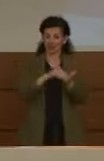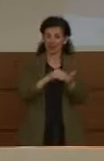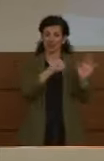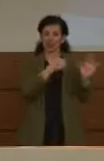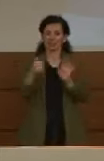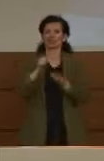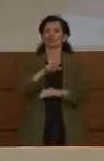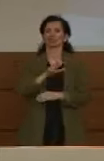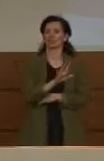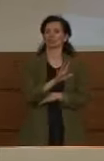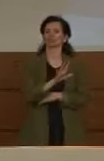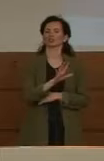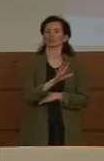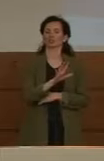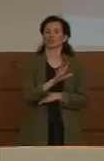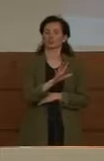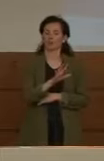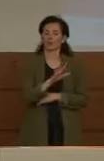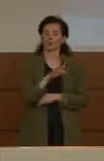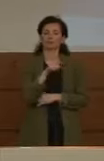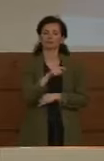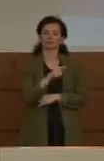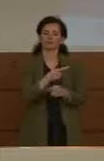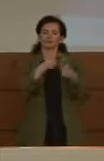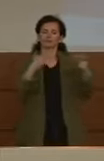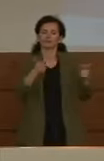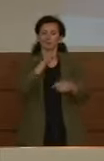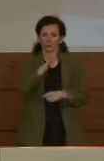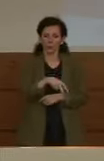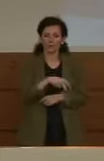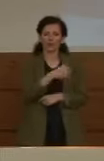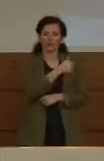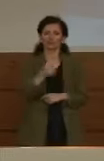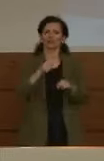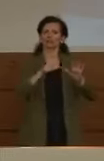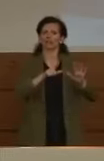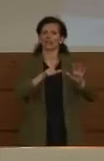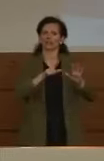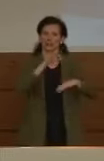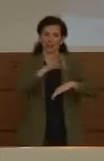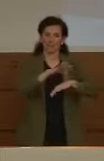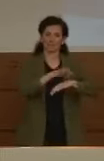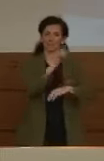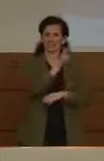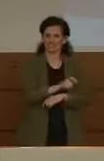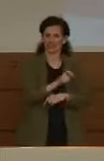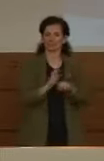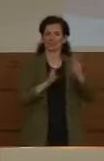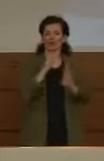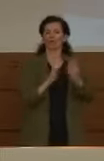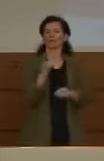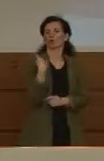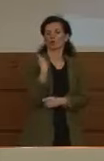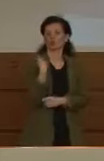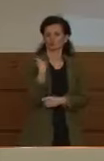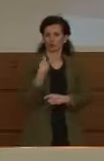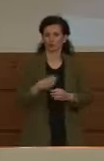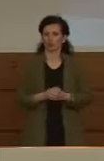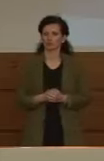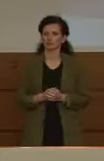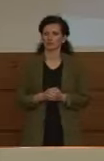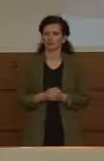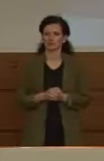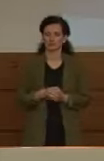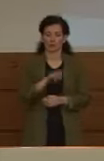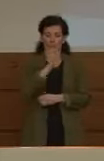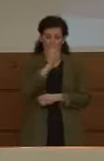7635 con un incremento di 2.100 sette pazienti rispetto a ieri di questi 4